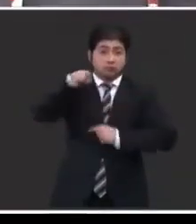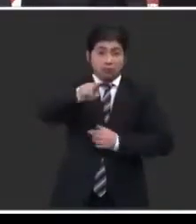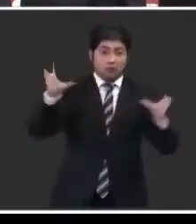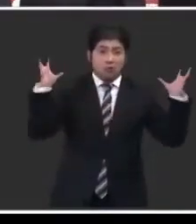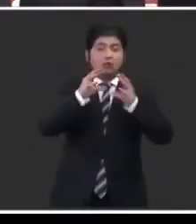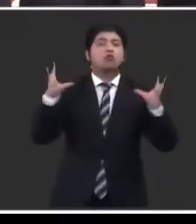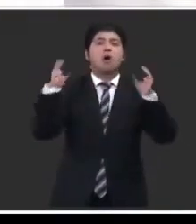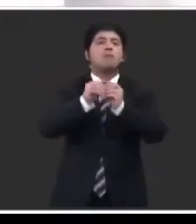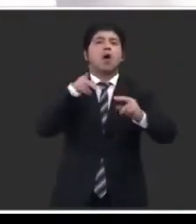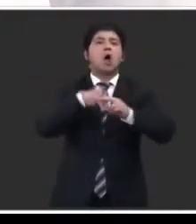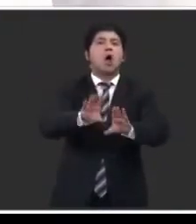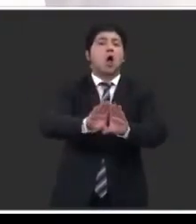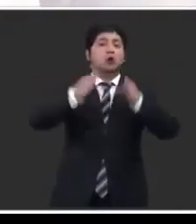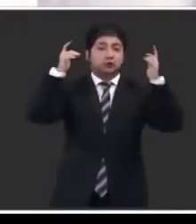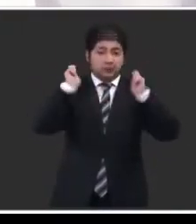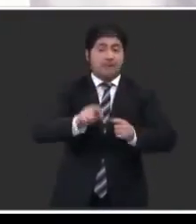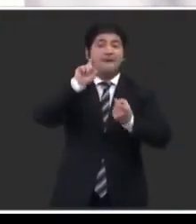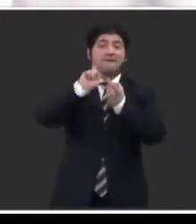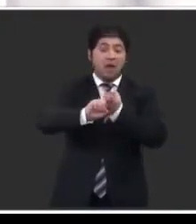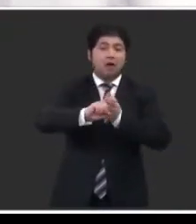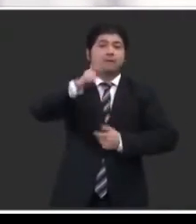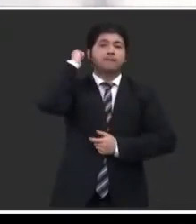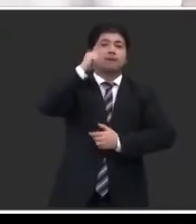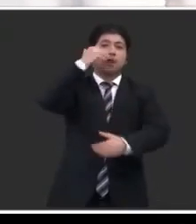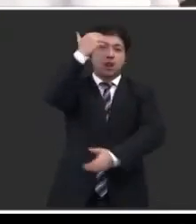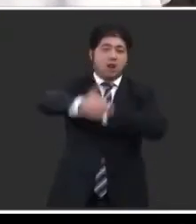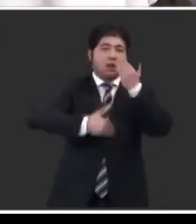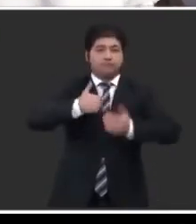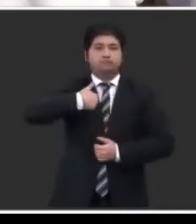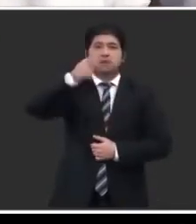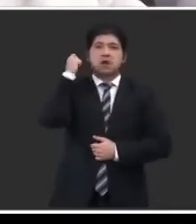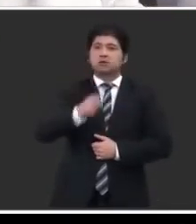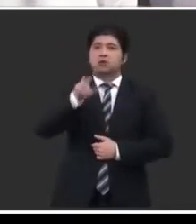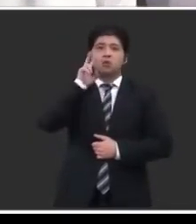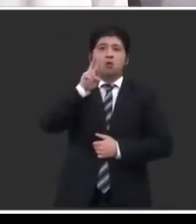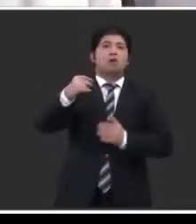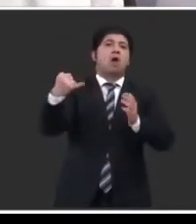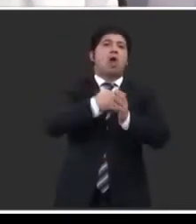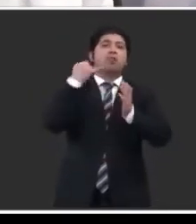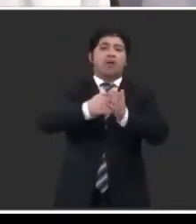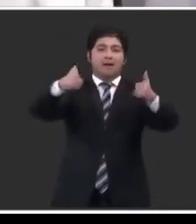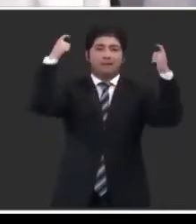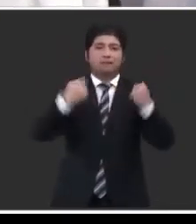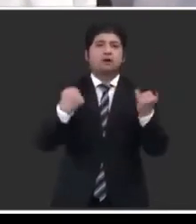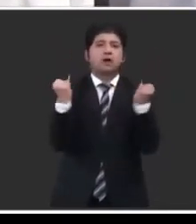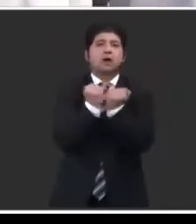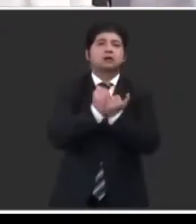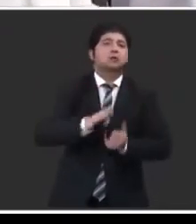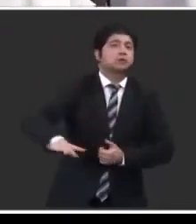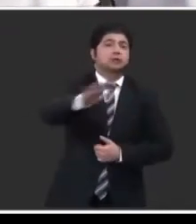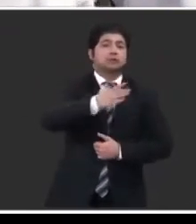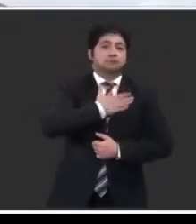toplu açılış ve mitingimiz gerçekten Gaziantepli kardeşlerimizin